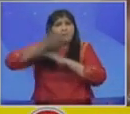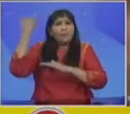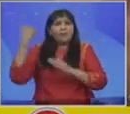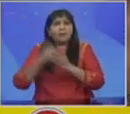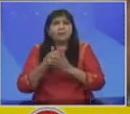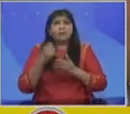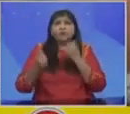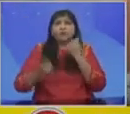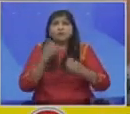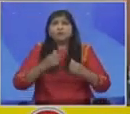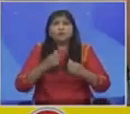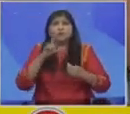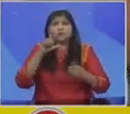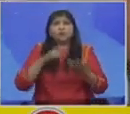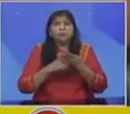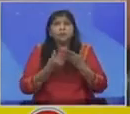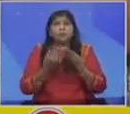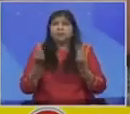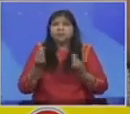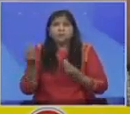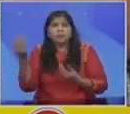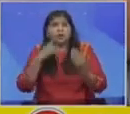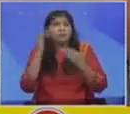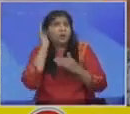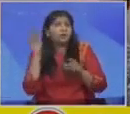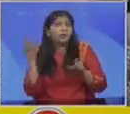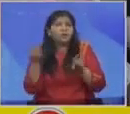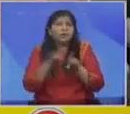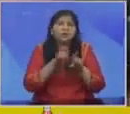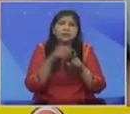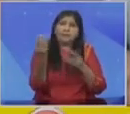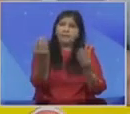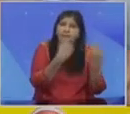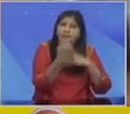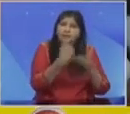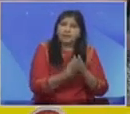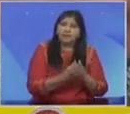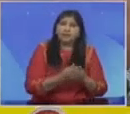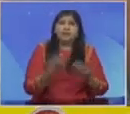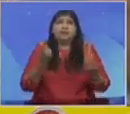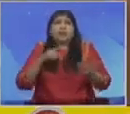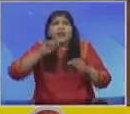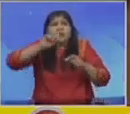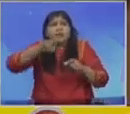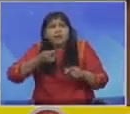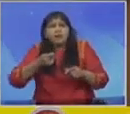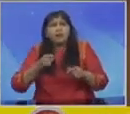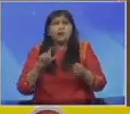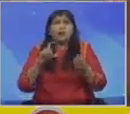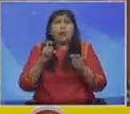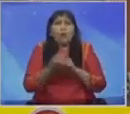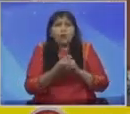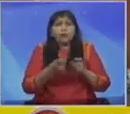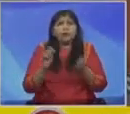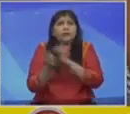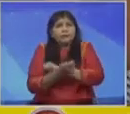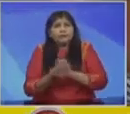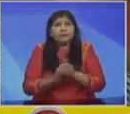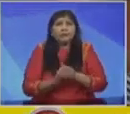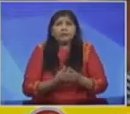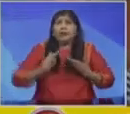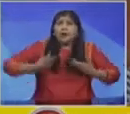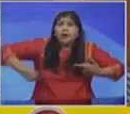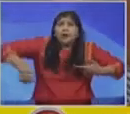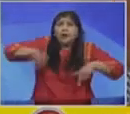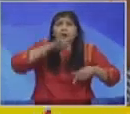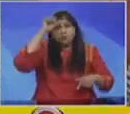स्पोर्ट्स कमेंट्री ही वो माध्यम थी जिसके जरिए क्रिकेट और हॉकी जैसे खेलों का रोमांच देश